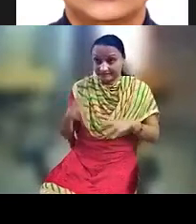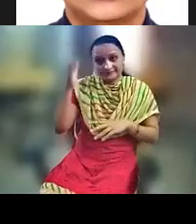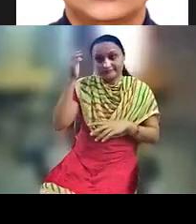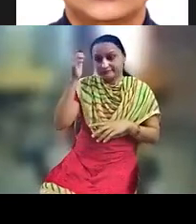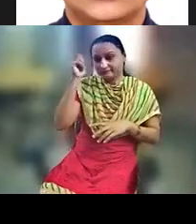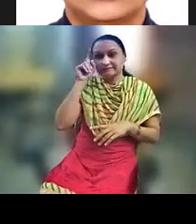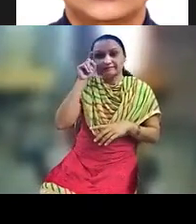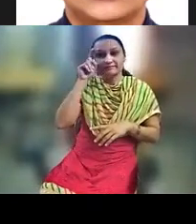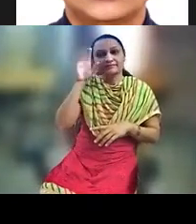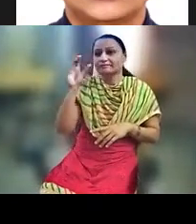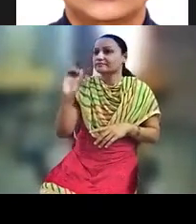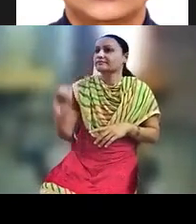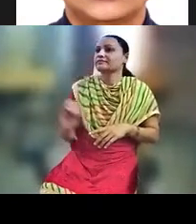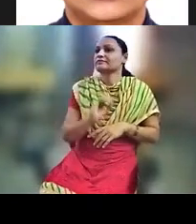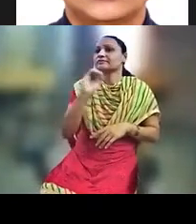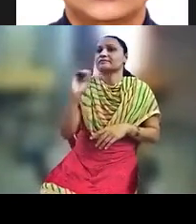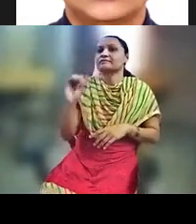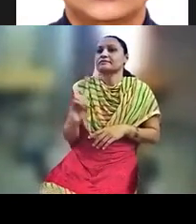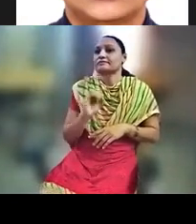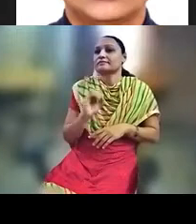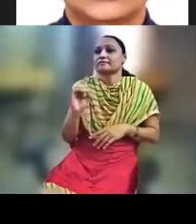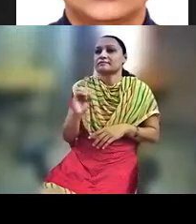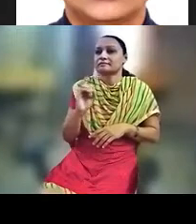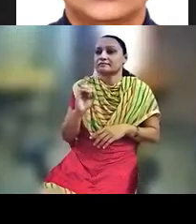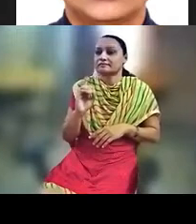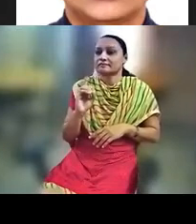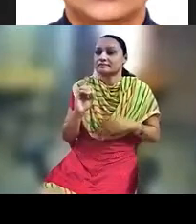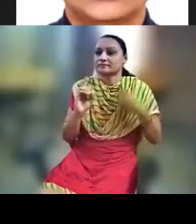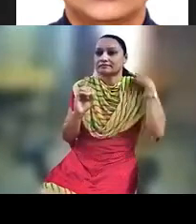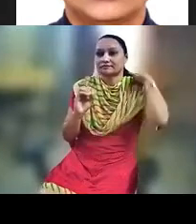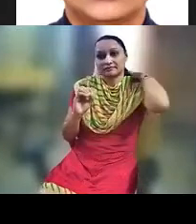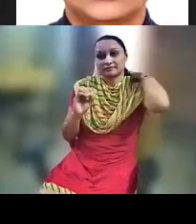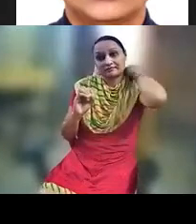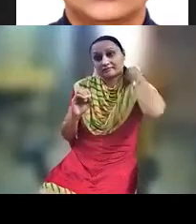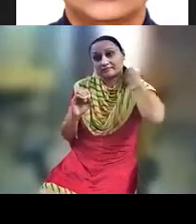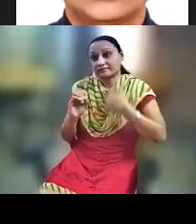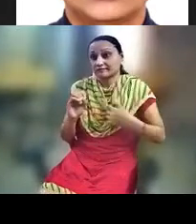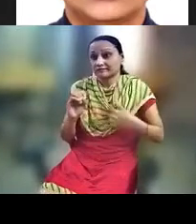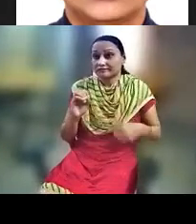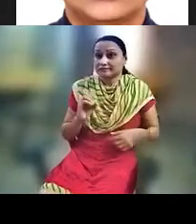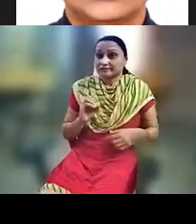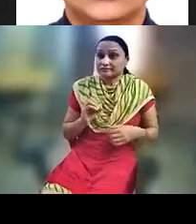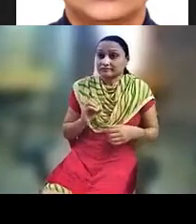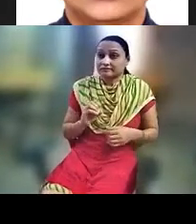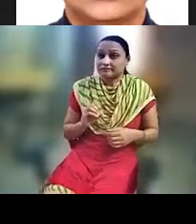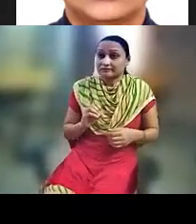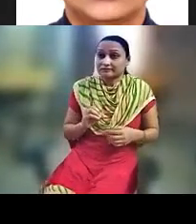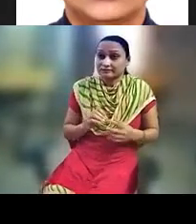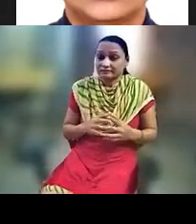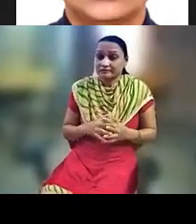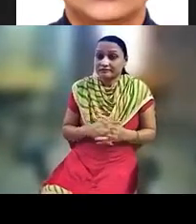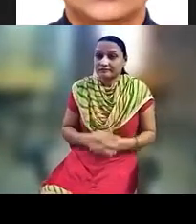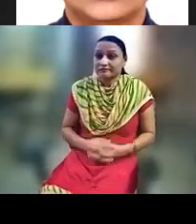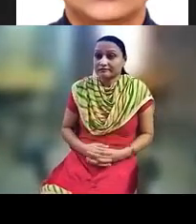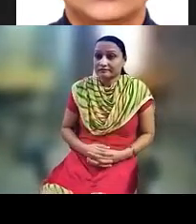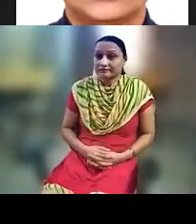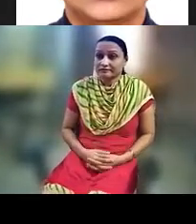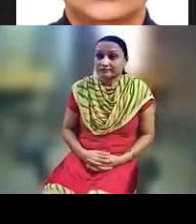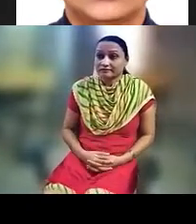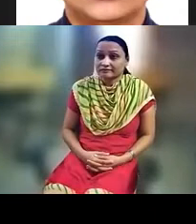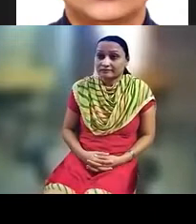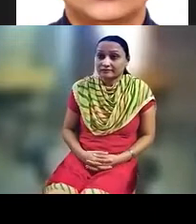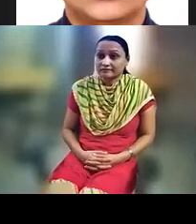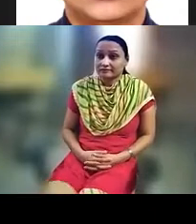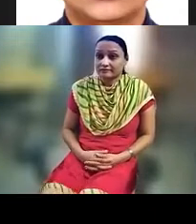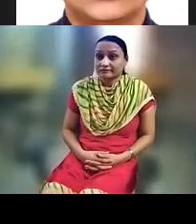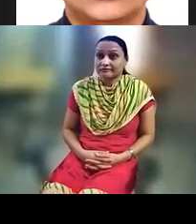सो यूनिसेफ ने एक डेफिनेशन दी थी कि अ ट्रू मेजर ऑफ नेशन स्टैंडिंग इज हाउ वेल इट अटेंड्स टू इट्स